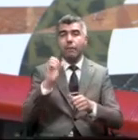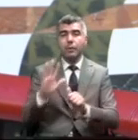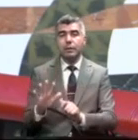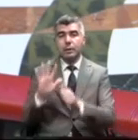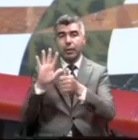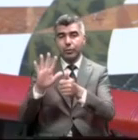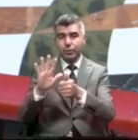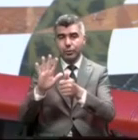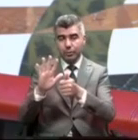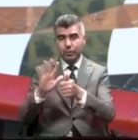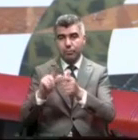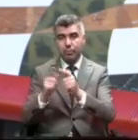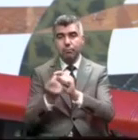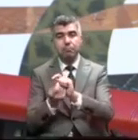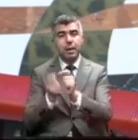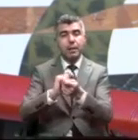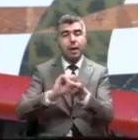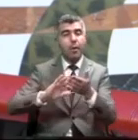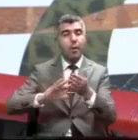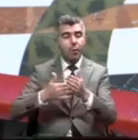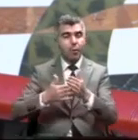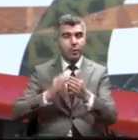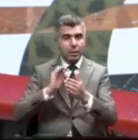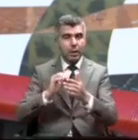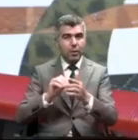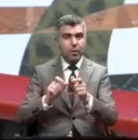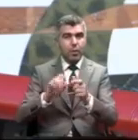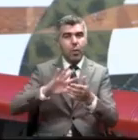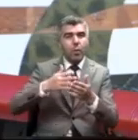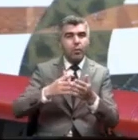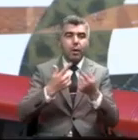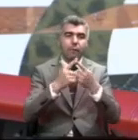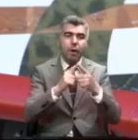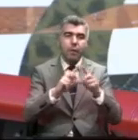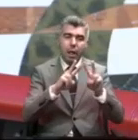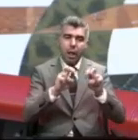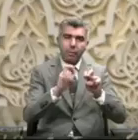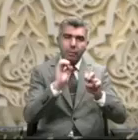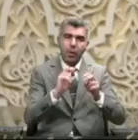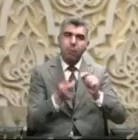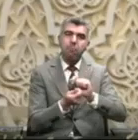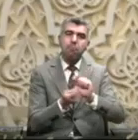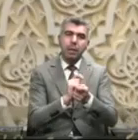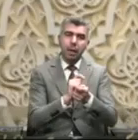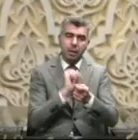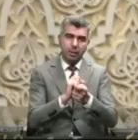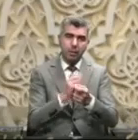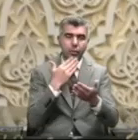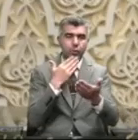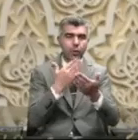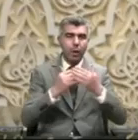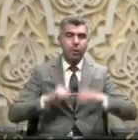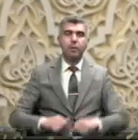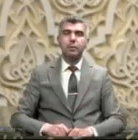حيث الدنيا تحولت والمطالب تحولات والمعادن استراتيجيه ايضا تحولت شكرا سيد الوزير